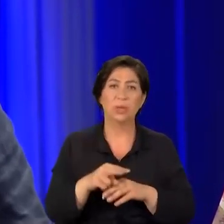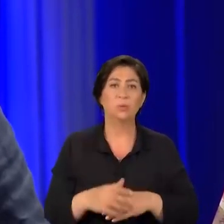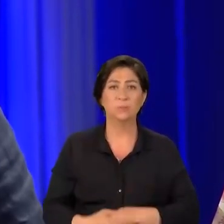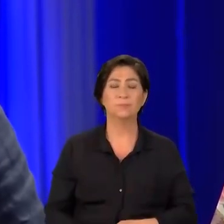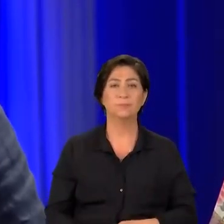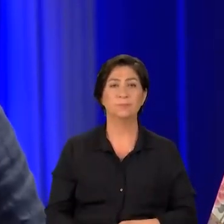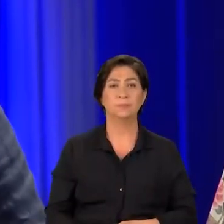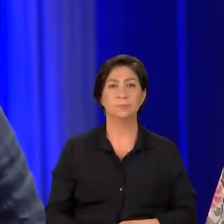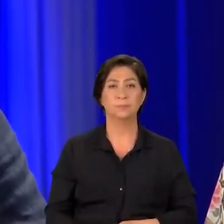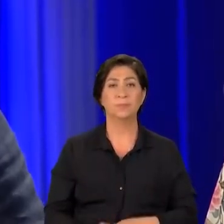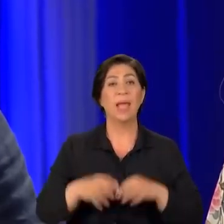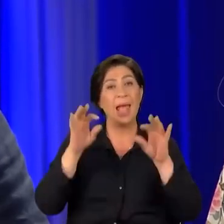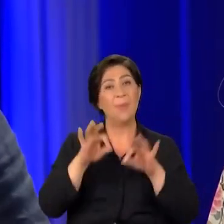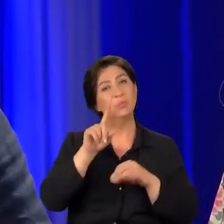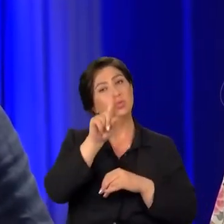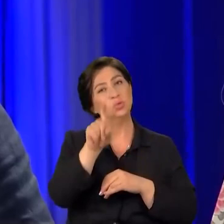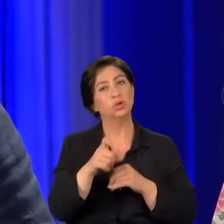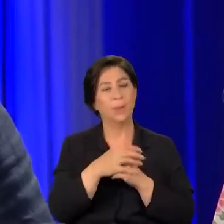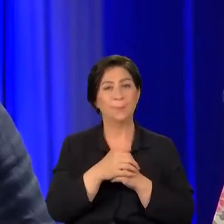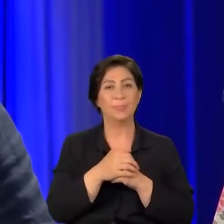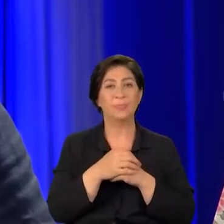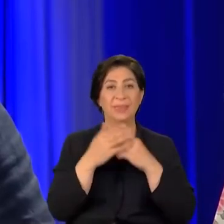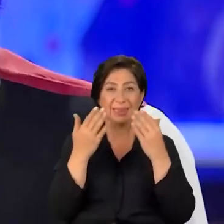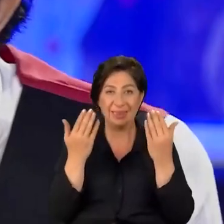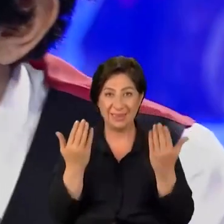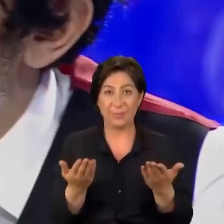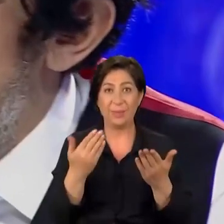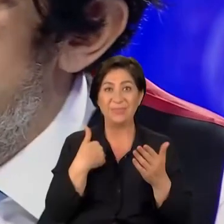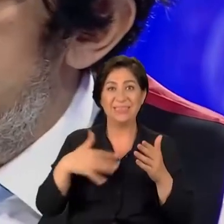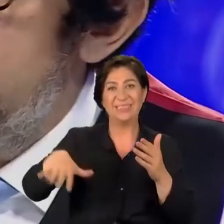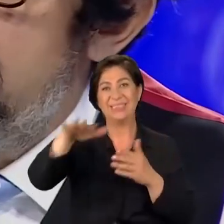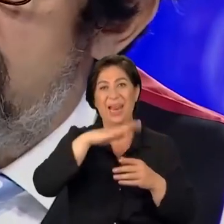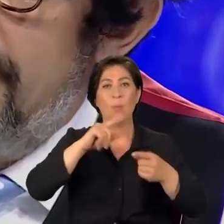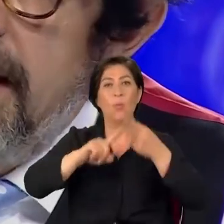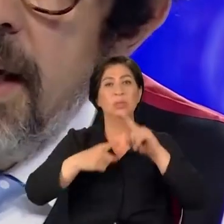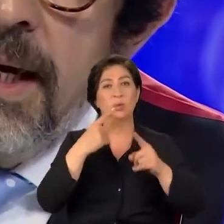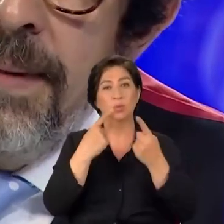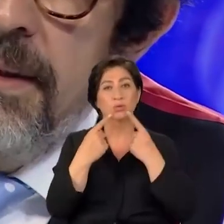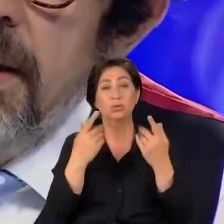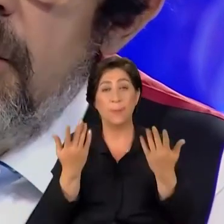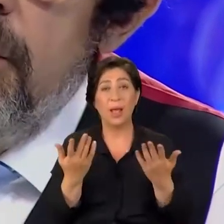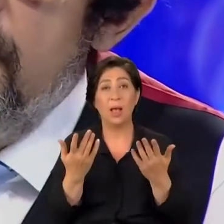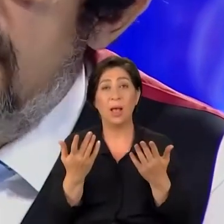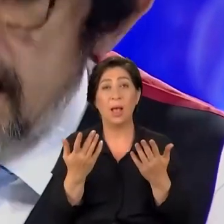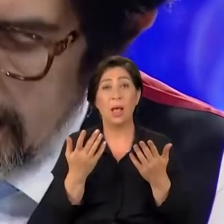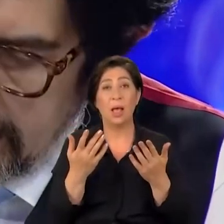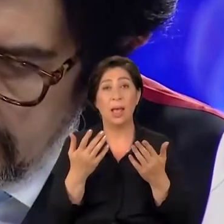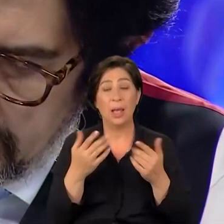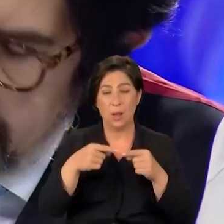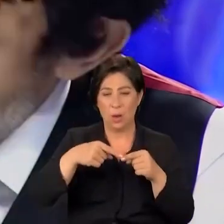gösteriyor. Hemen şunu soracağım. Tabii ki biz genel itibariyle politika konuşuyoruz ama hemen